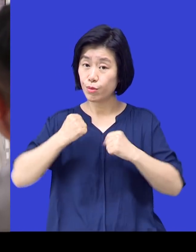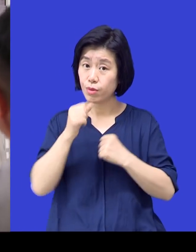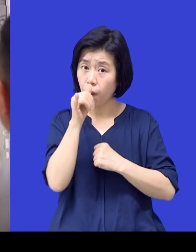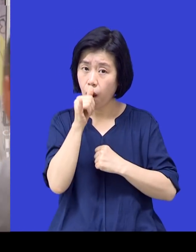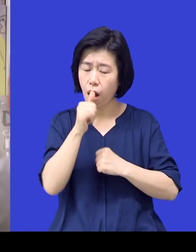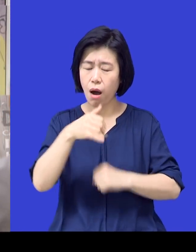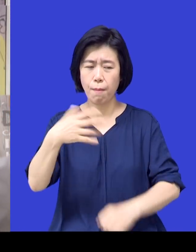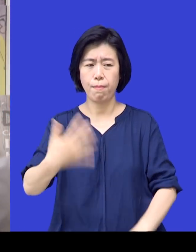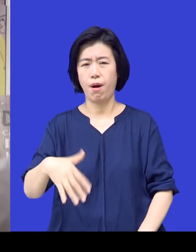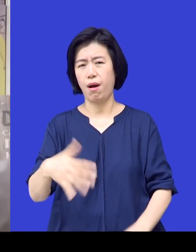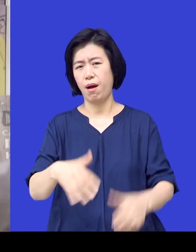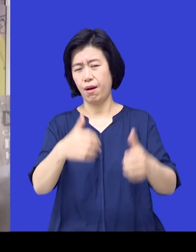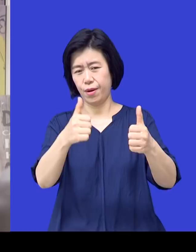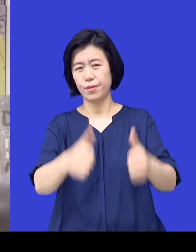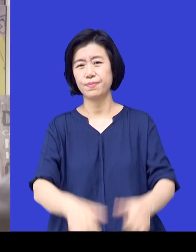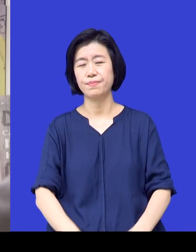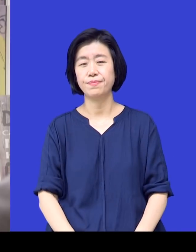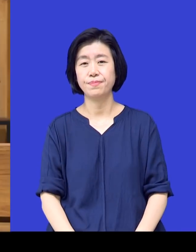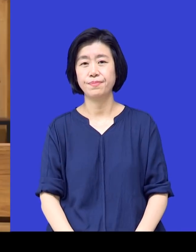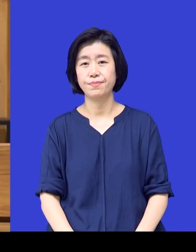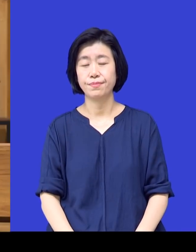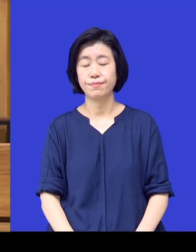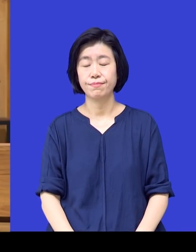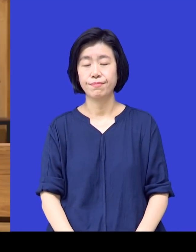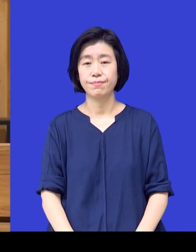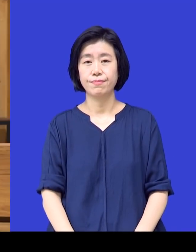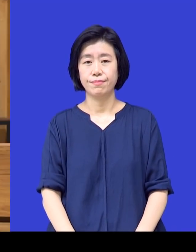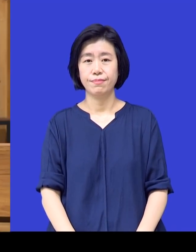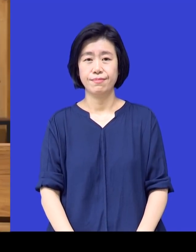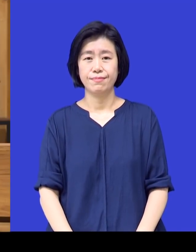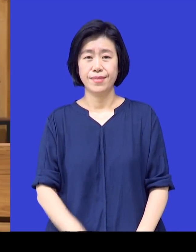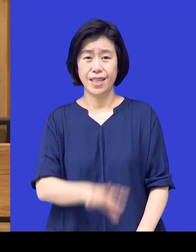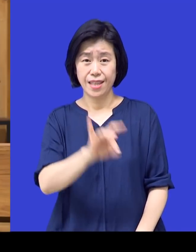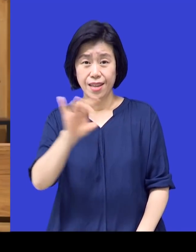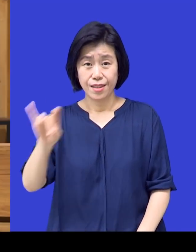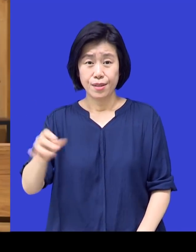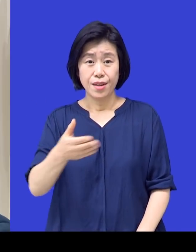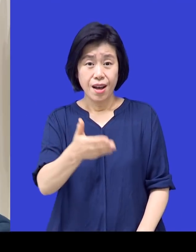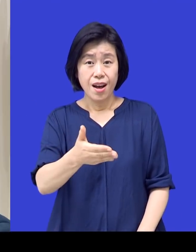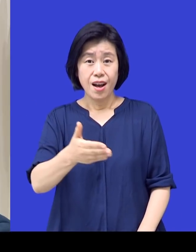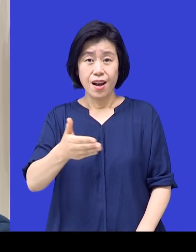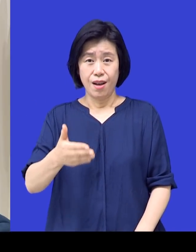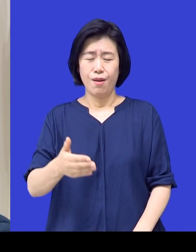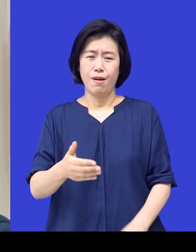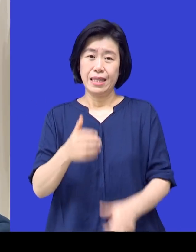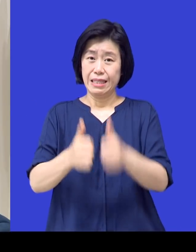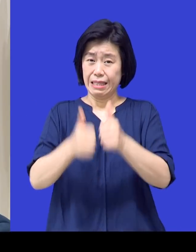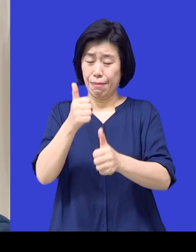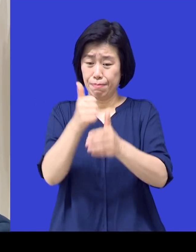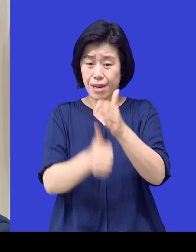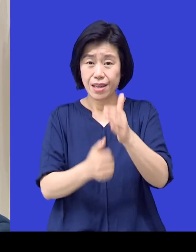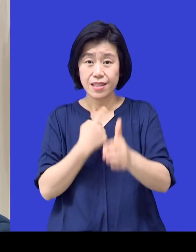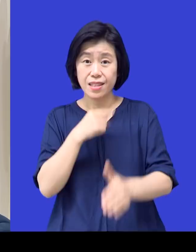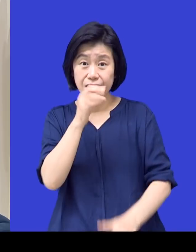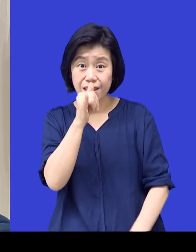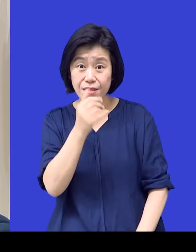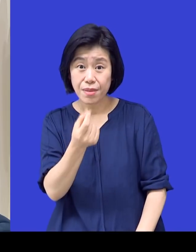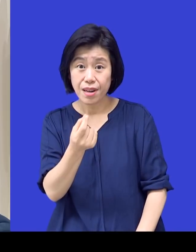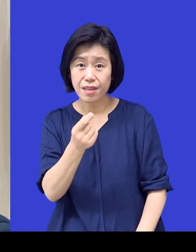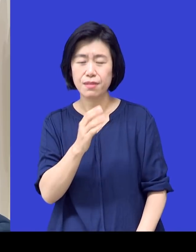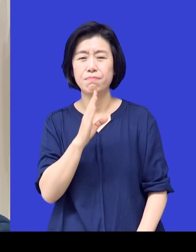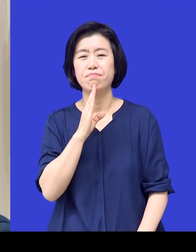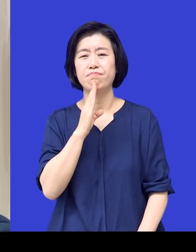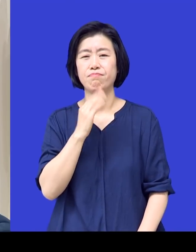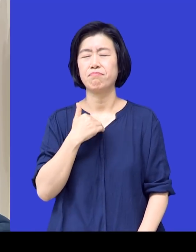많은 아이들을 후원하시다 보면 가끔 사람인지라 이게 시험에 들 때도 있지 않습니까? 너무 많이 배운 것 중에 하나가요. 네네. 큰